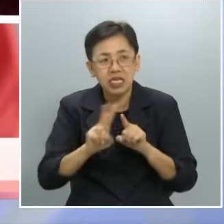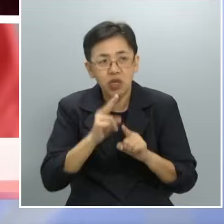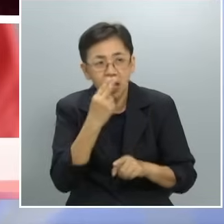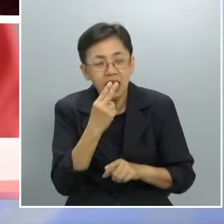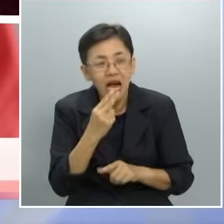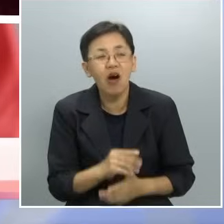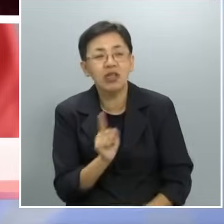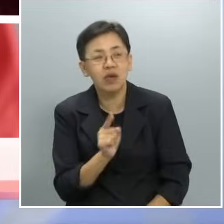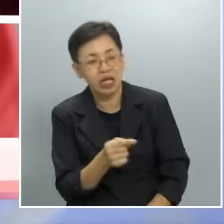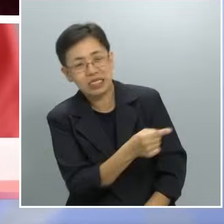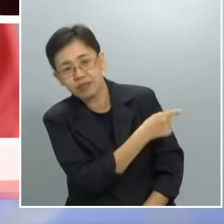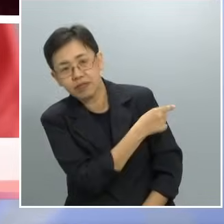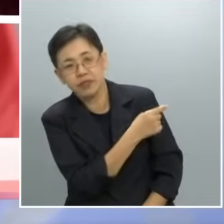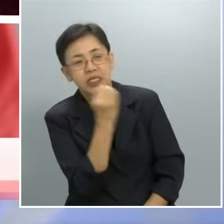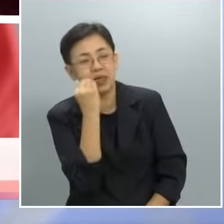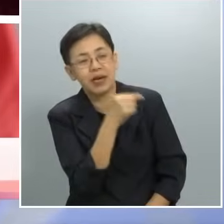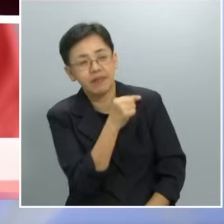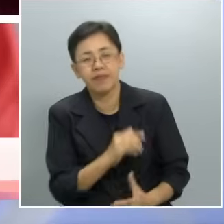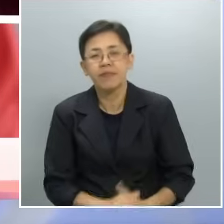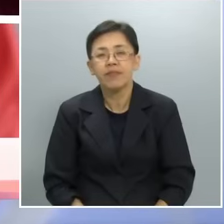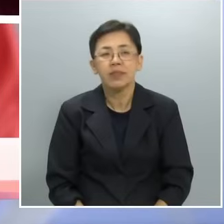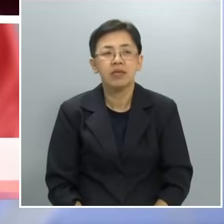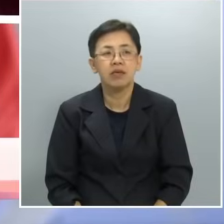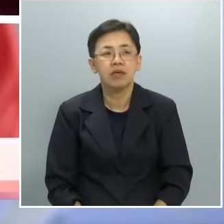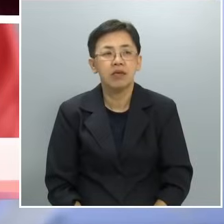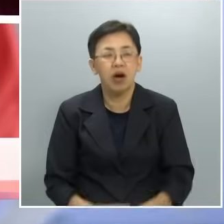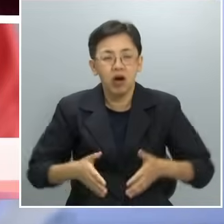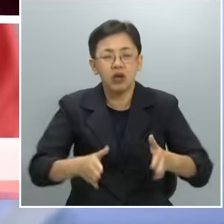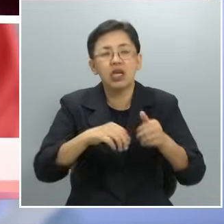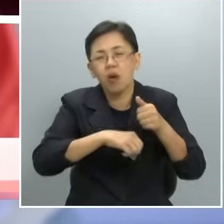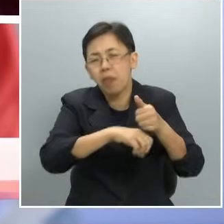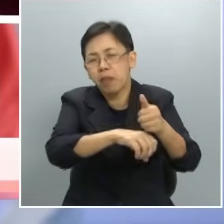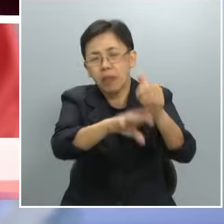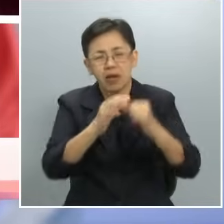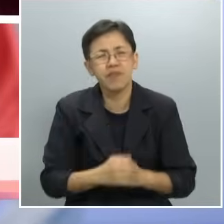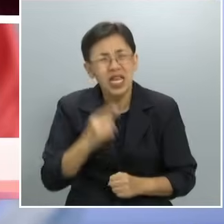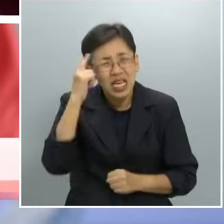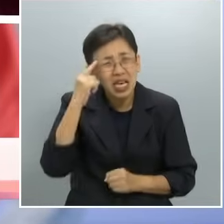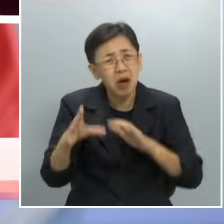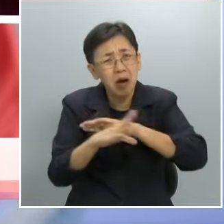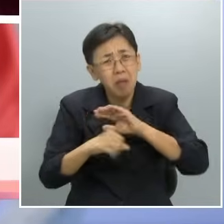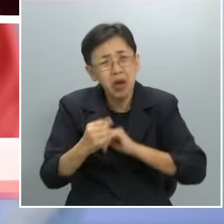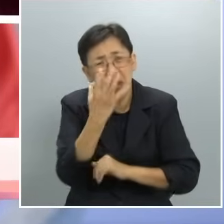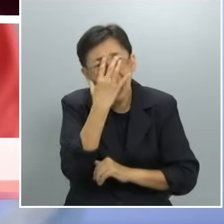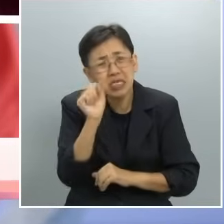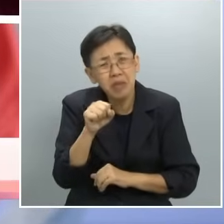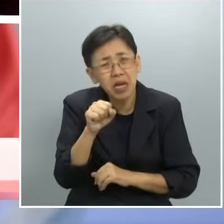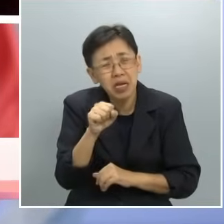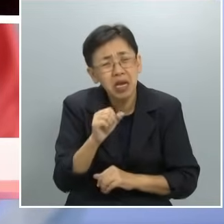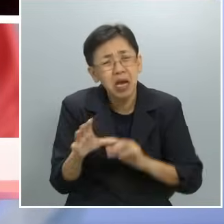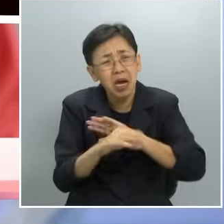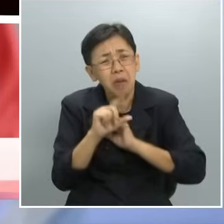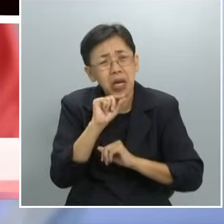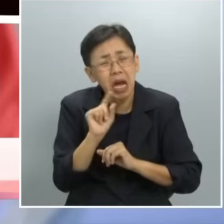ปนี่ไปหมดบ้านนั้นตรงที่วิทน้ําพอดี อ๋อออกถนนไปน่าจะเป็นขโมยใส่หน้ากากจะมาขโมยไก่ลุงอ่ะเป็นไ